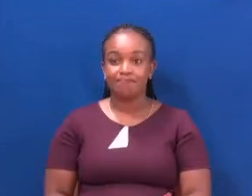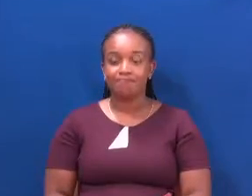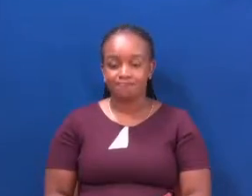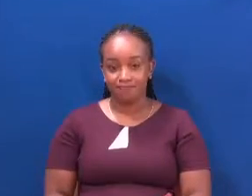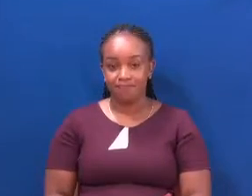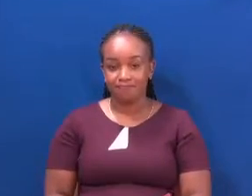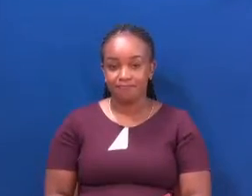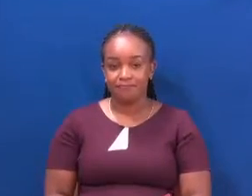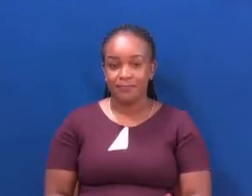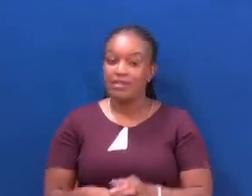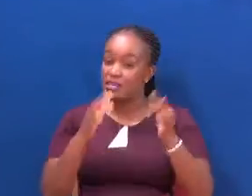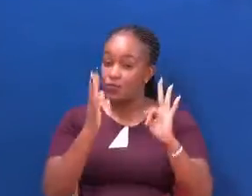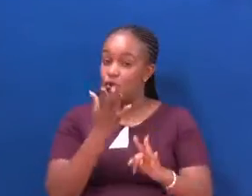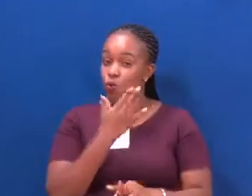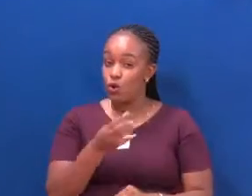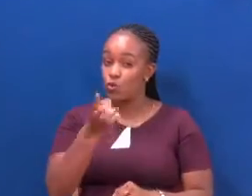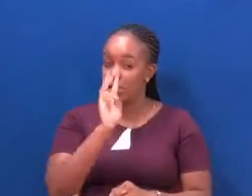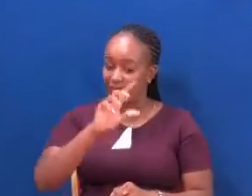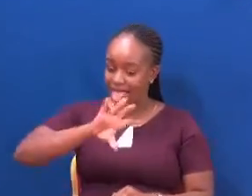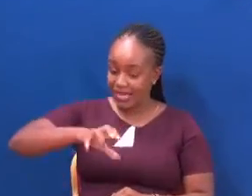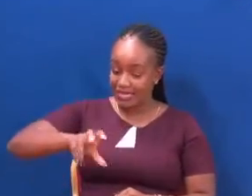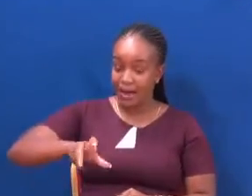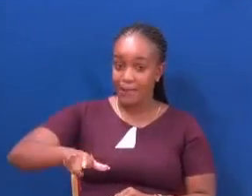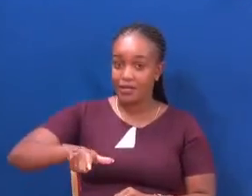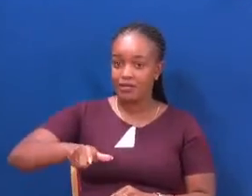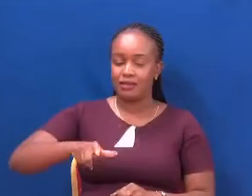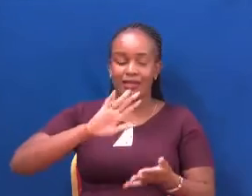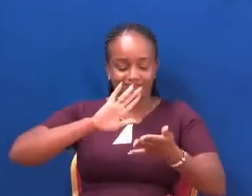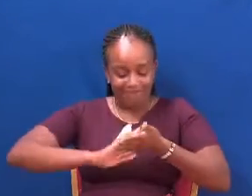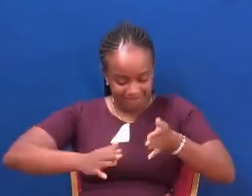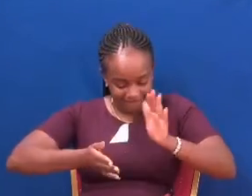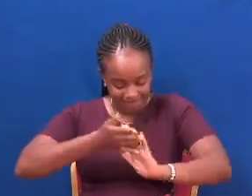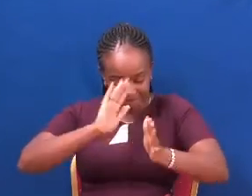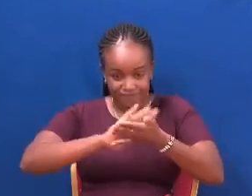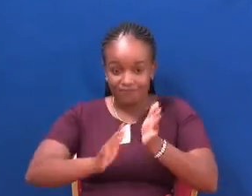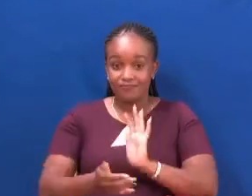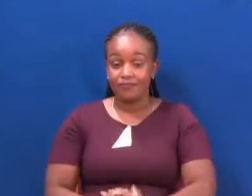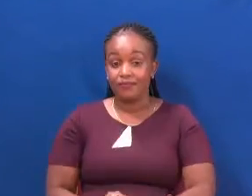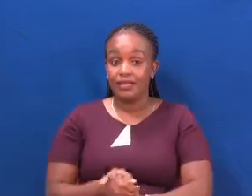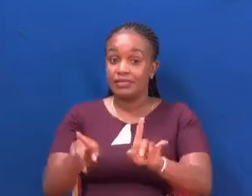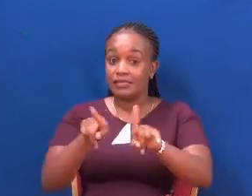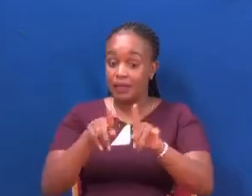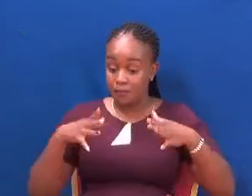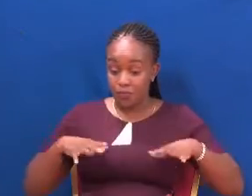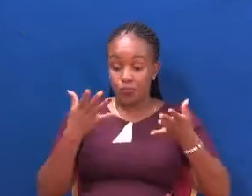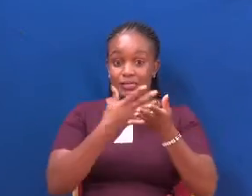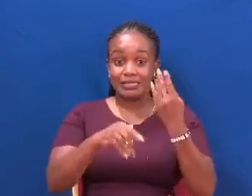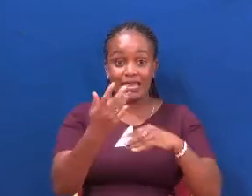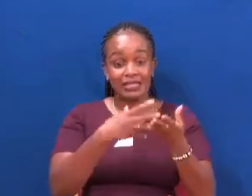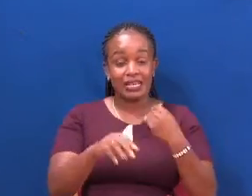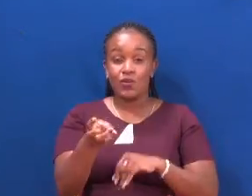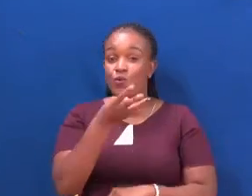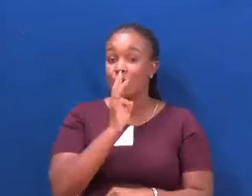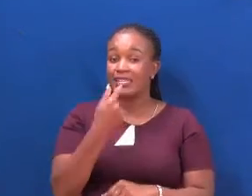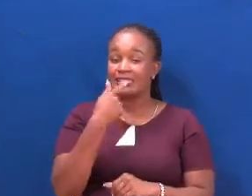Utaka maji ya laini ya tap ili apite kwa mita tulipe bili yao, hakuna. Water vendors have now seized this opportunity to